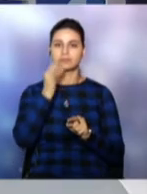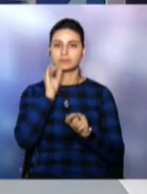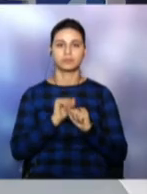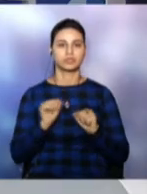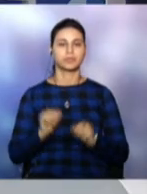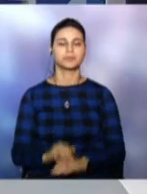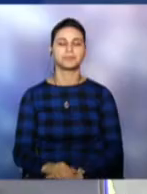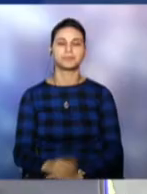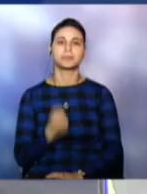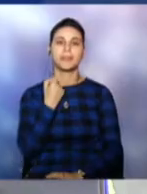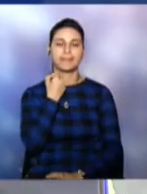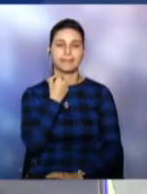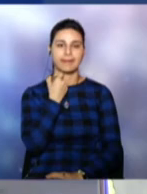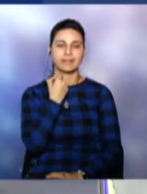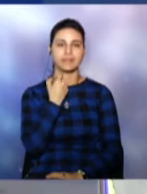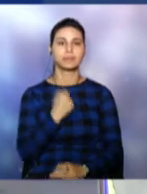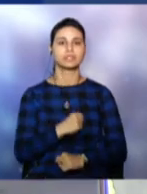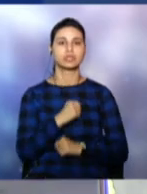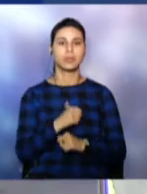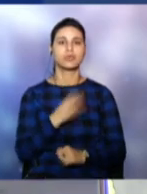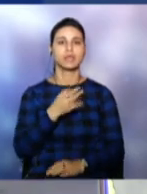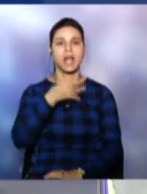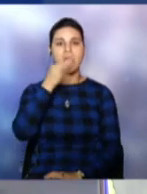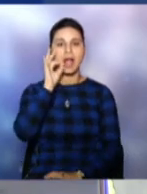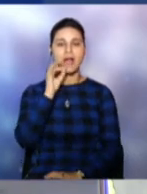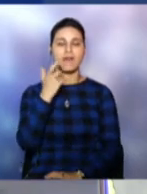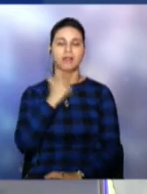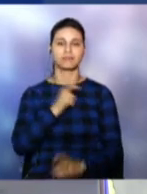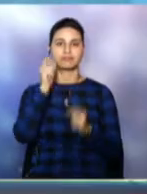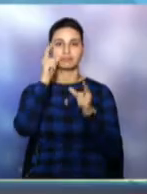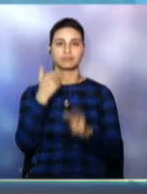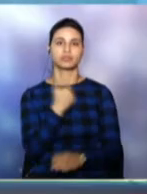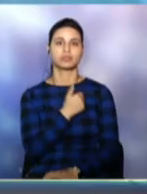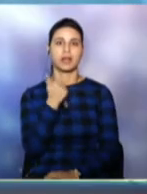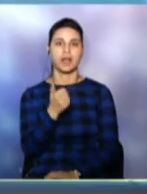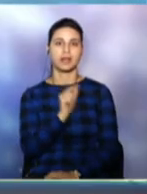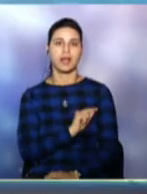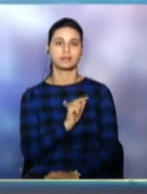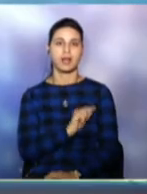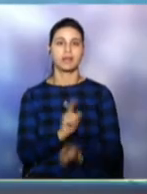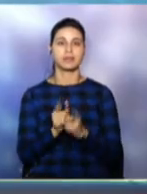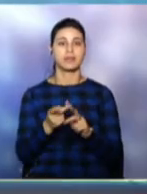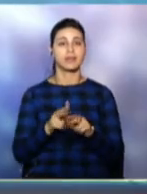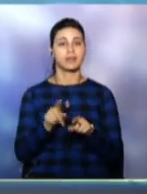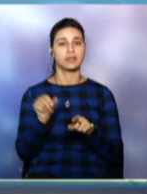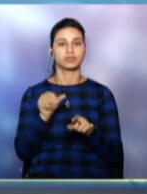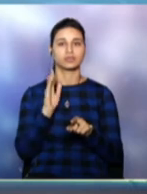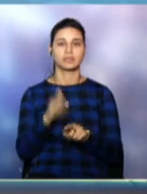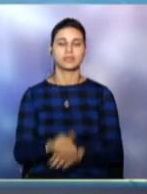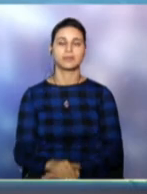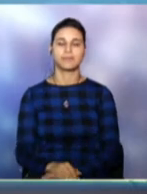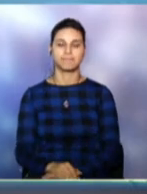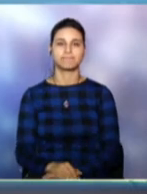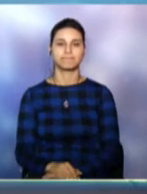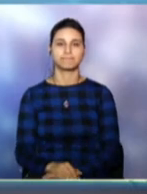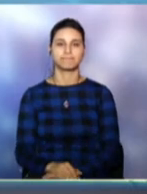ანუ ნასვამზე ცდილობენ, რომ მიიღონ ბევრი ყავა, რომ გამოხიზლდნენ და ეს არის ძალიან სახიფათო